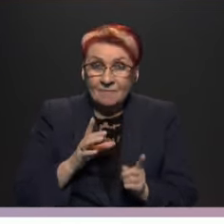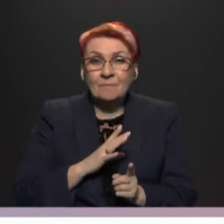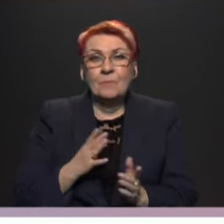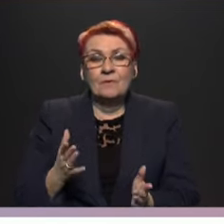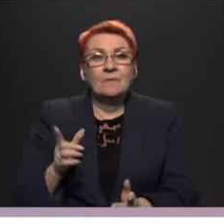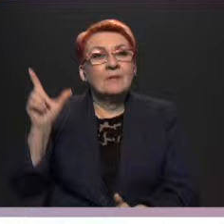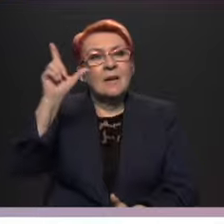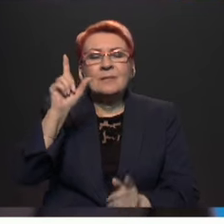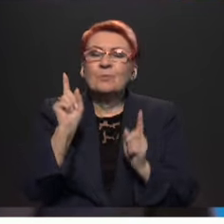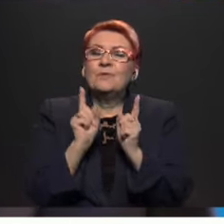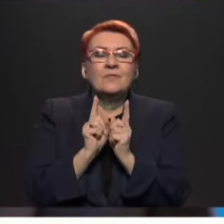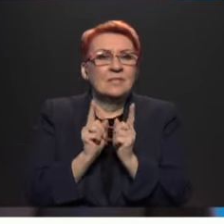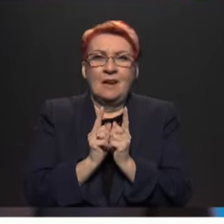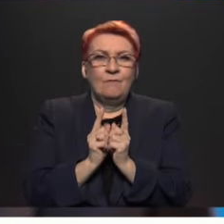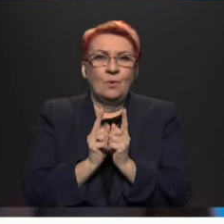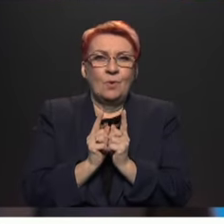Господь все равно,